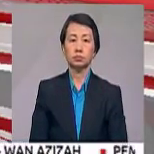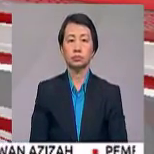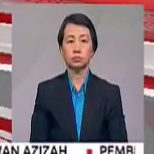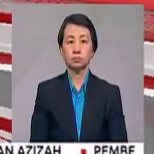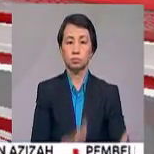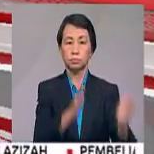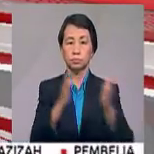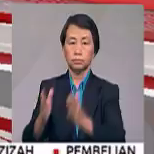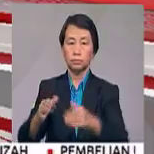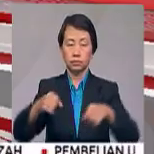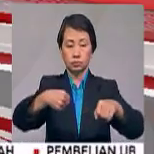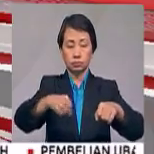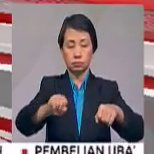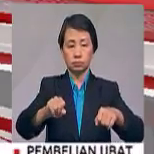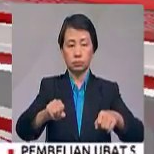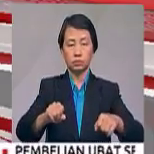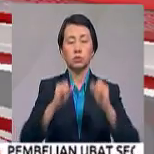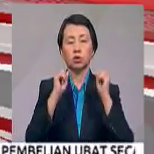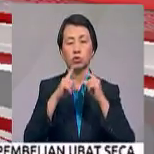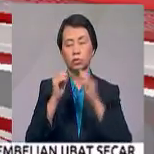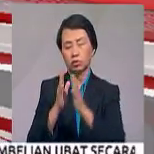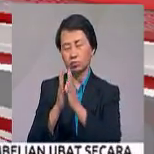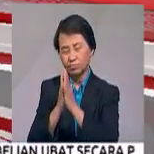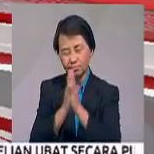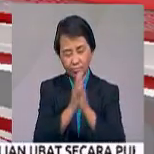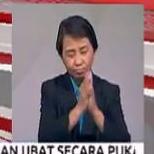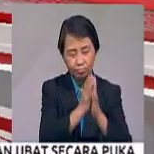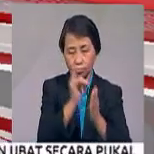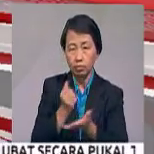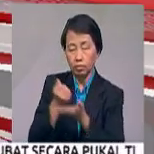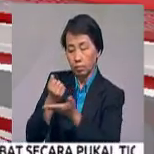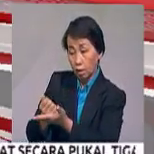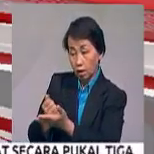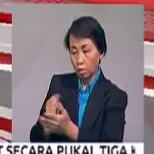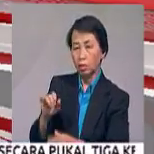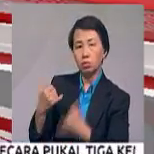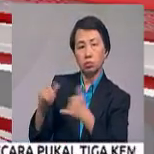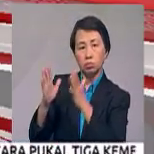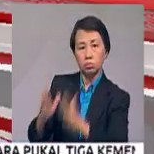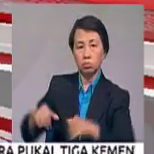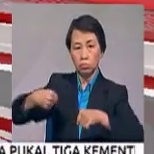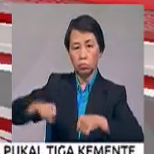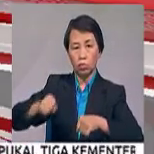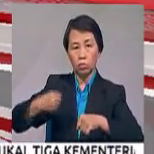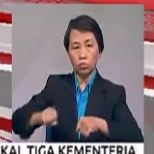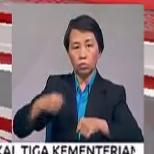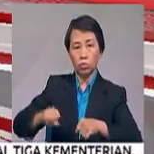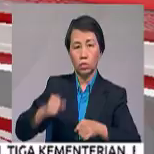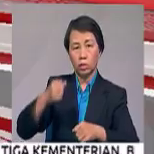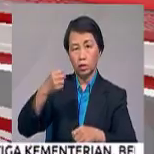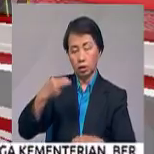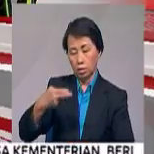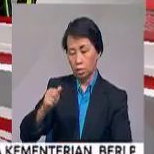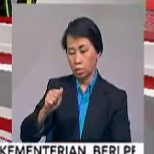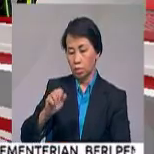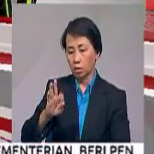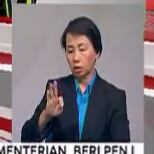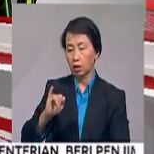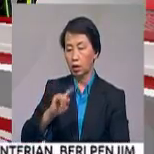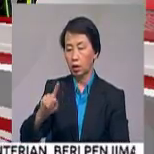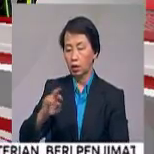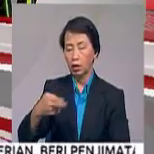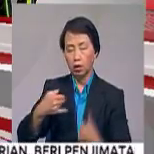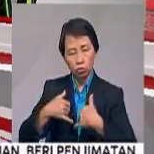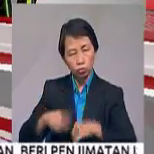Beralih ke sukan pemotoran, sektor swasta dirayu untuk membantu ikon sukan pemotoran negara Hafiz Syahrin untuk